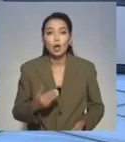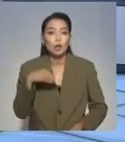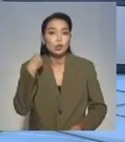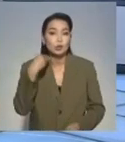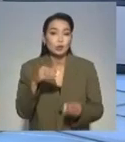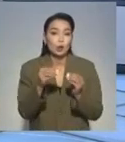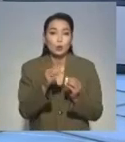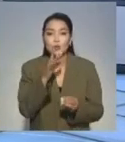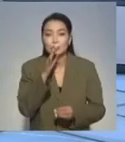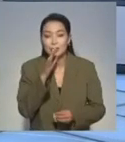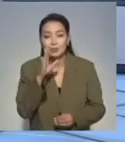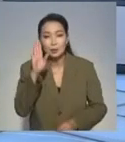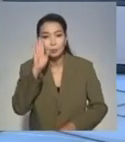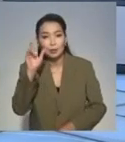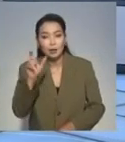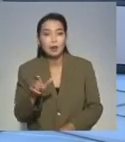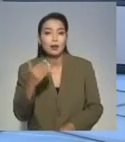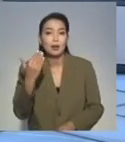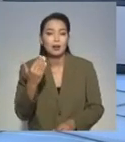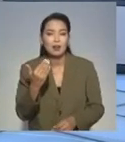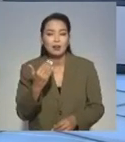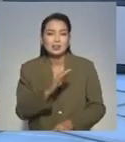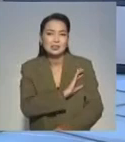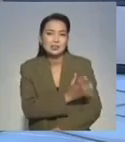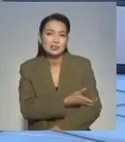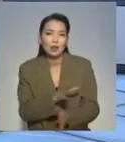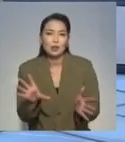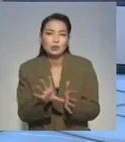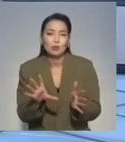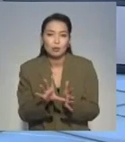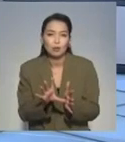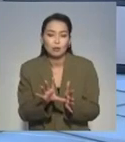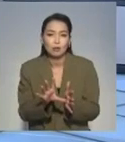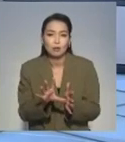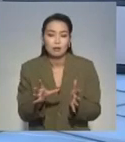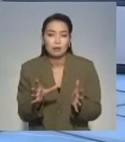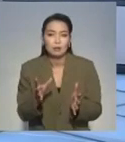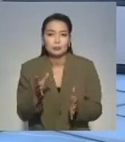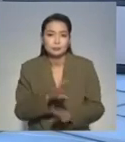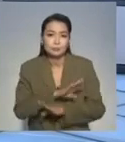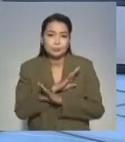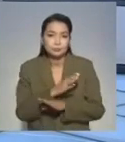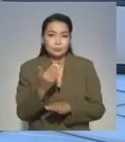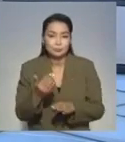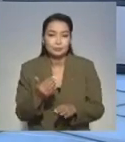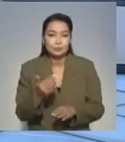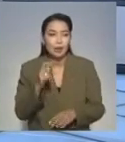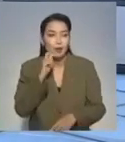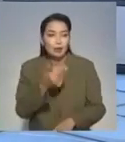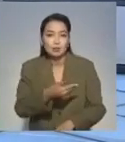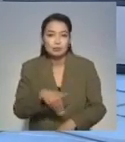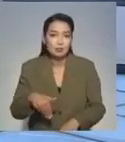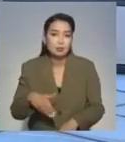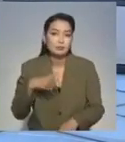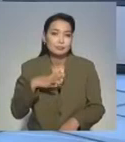Түркістанда 10 жасар бала жоғары кернеулі тоққа түсіп майып болды. Дәрігерлер оның аяғын кесуге мәжбүр болған. Зардап шеккен бейбарыс